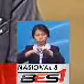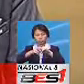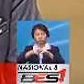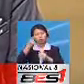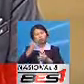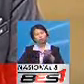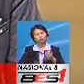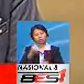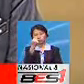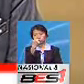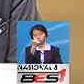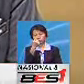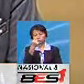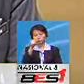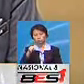kadar